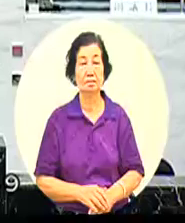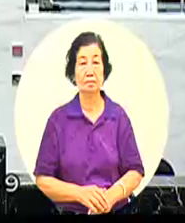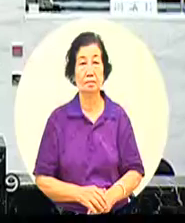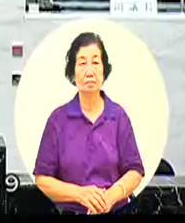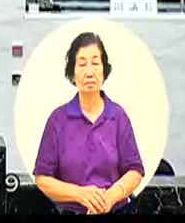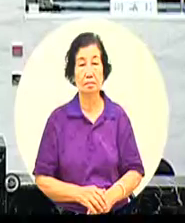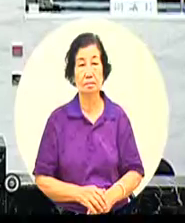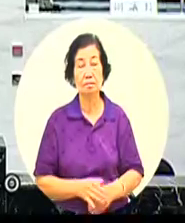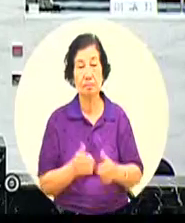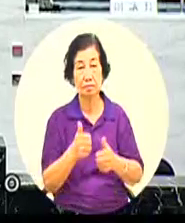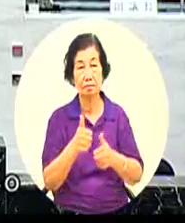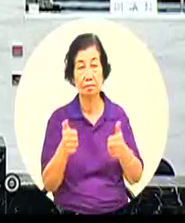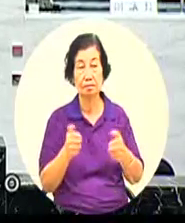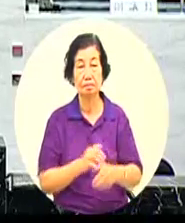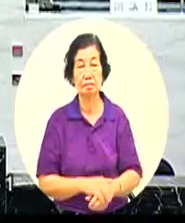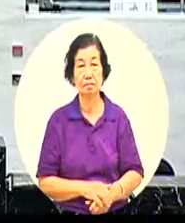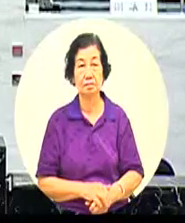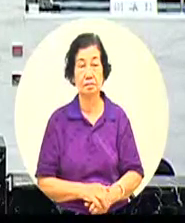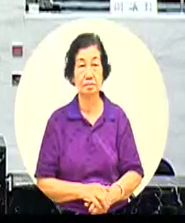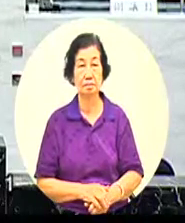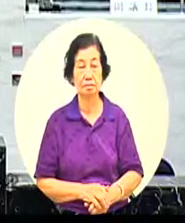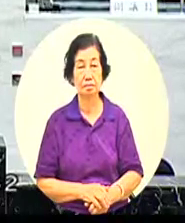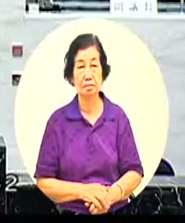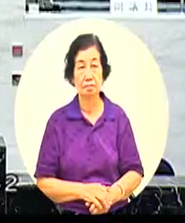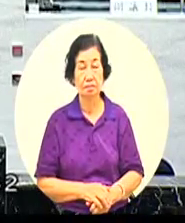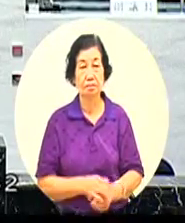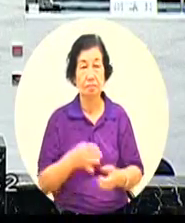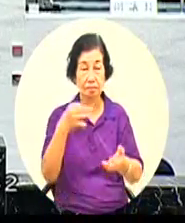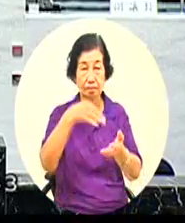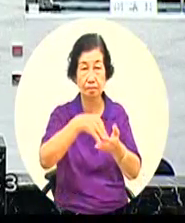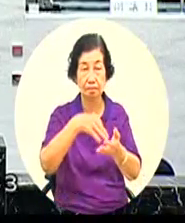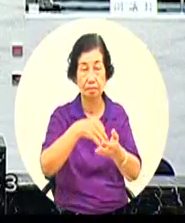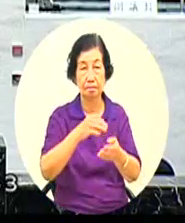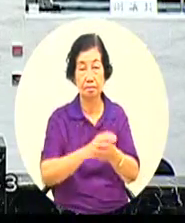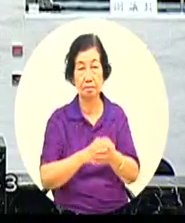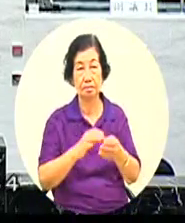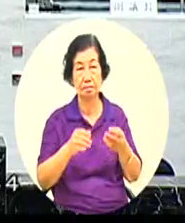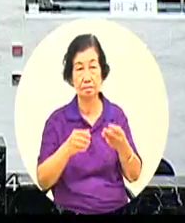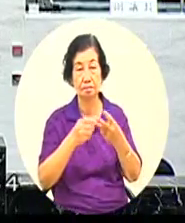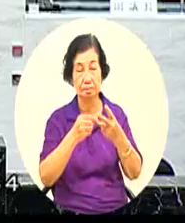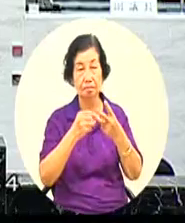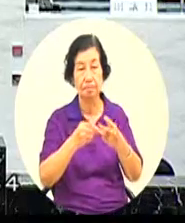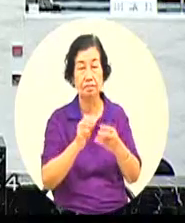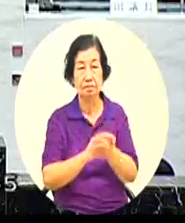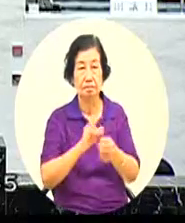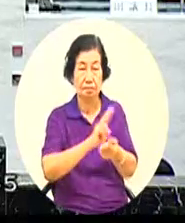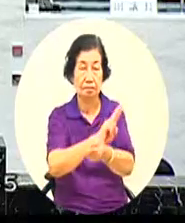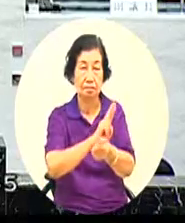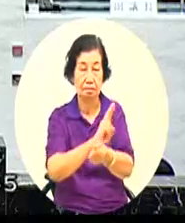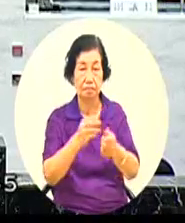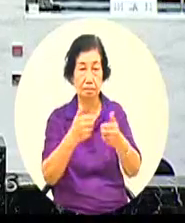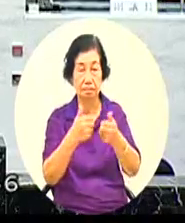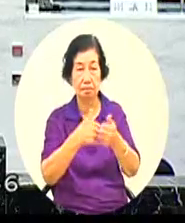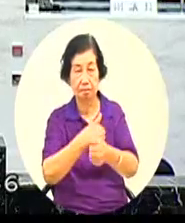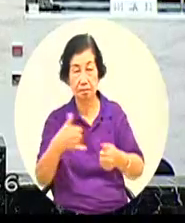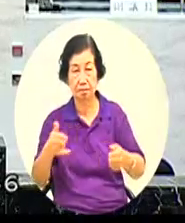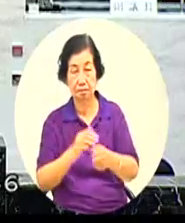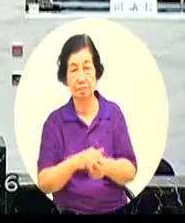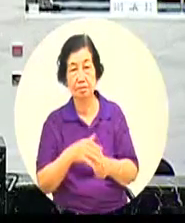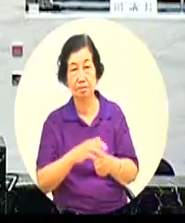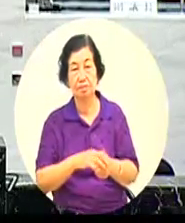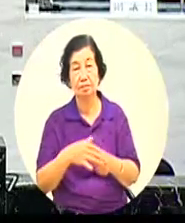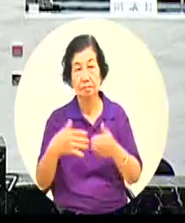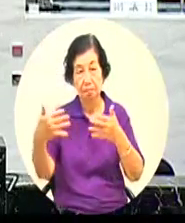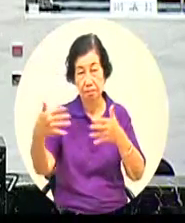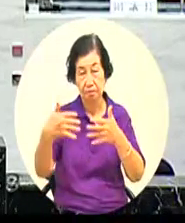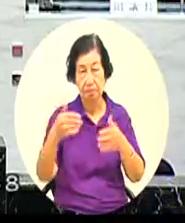好，谢谢。接下来我们请登记第三位发言林富宝议员。咨询。 谢谢，